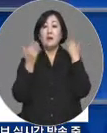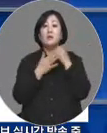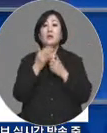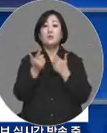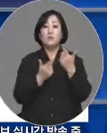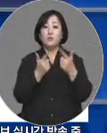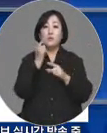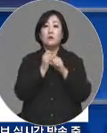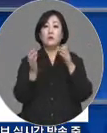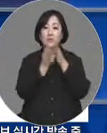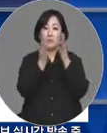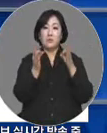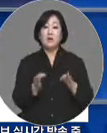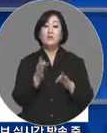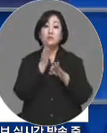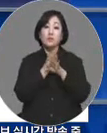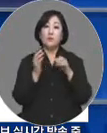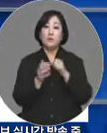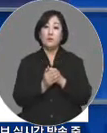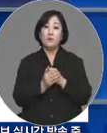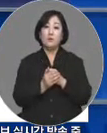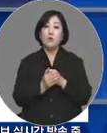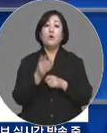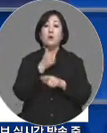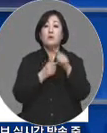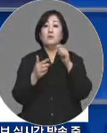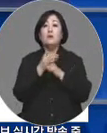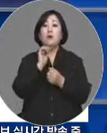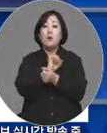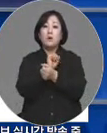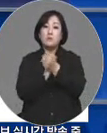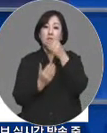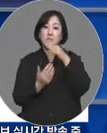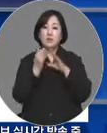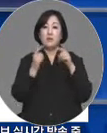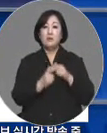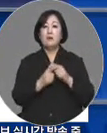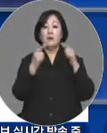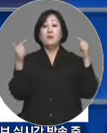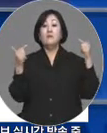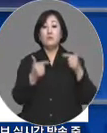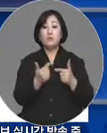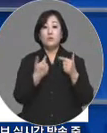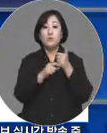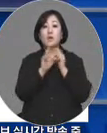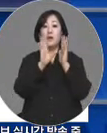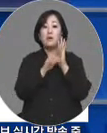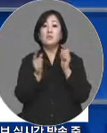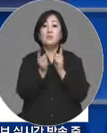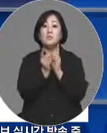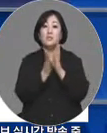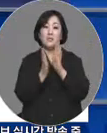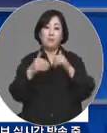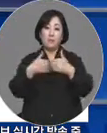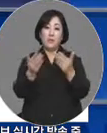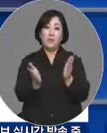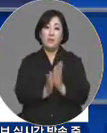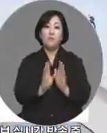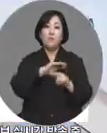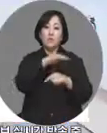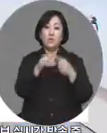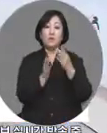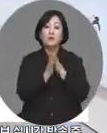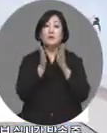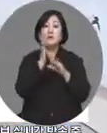주간을 운영합니다. 그리고 오미크론 확산이 진정될 때까지 현장 지원팀도 구성하여 운영하고